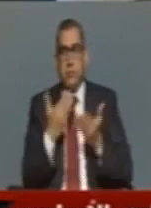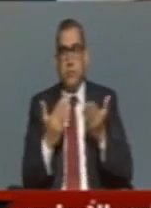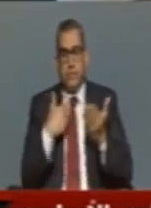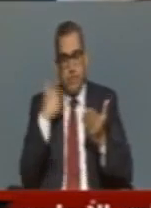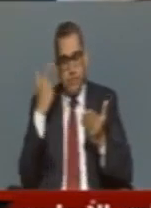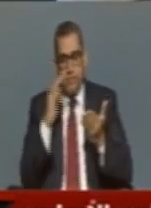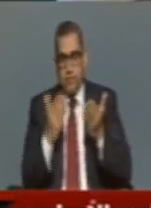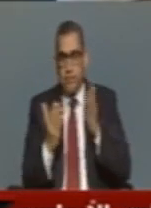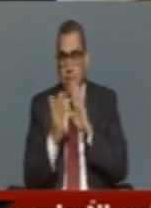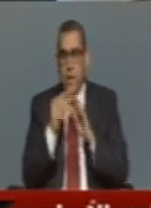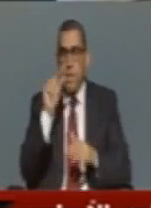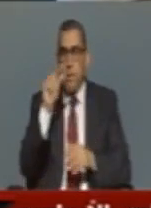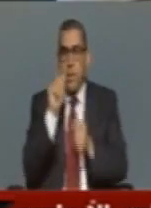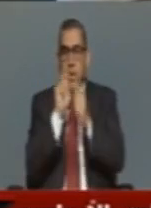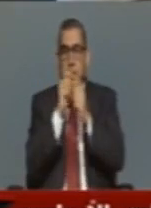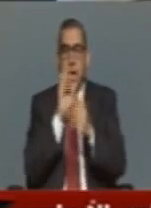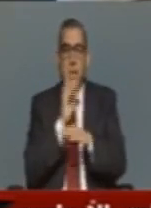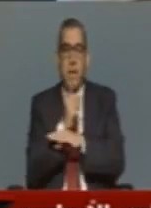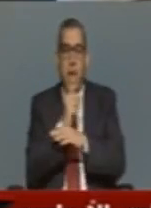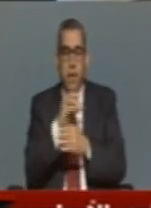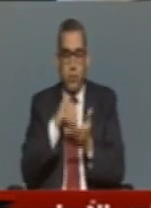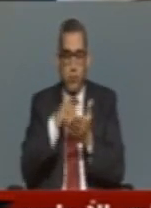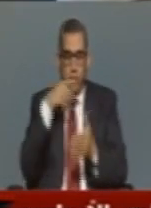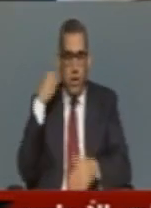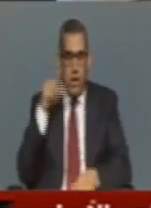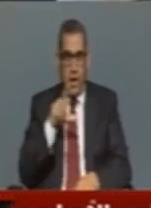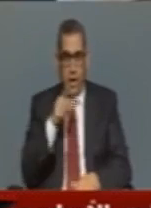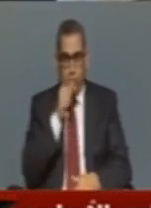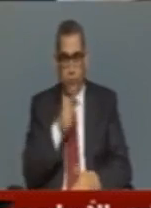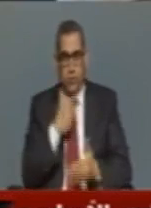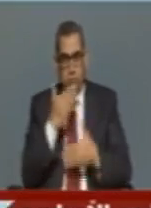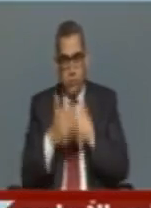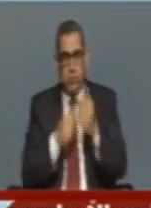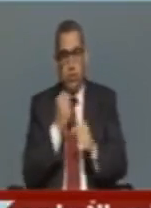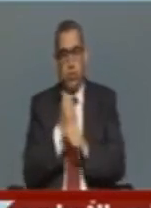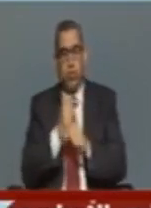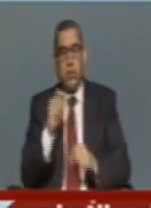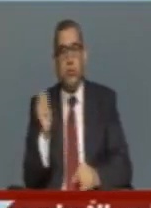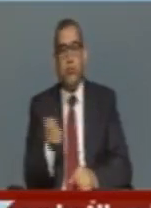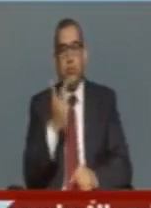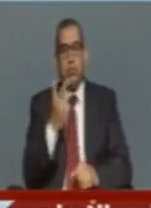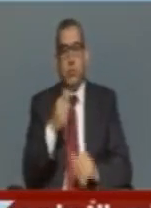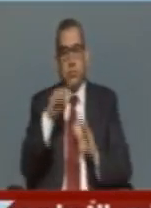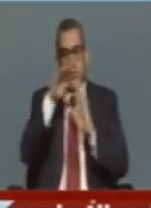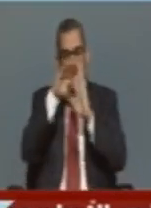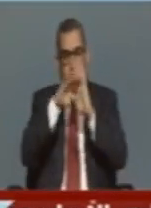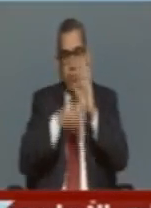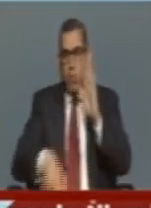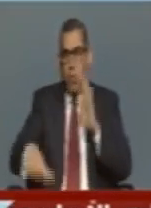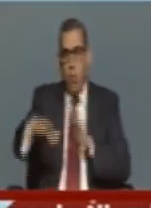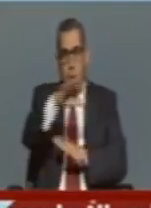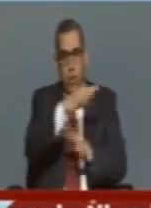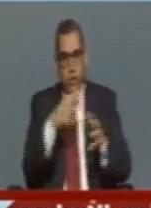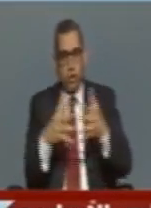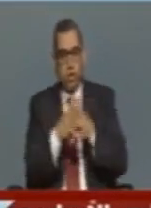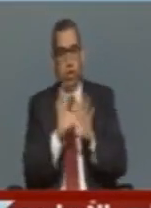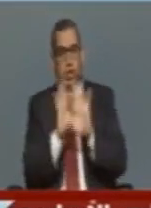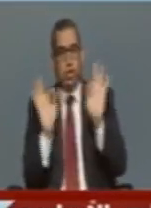اصلاح التعليم اللي اطلقته، ان احنا على طول نشتغل في المنظومة كاملة شاملة، لان ما